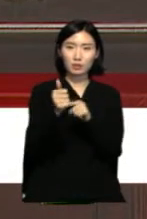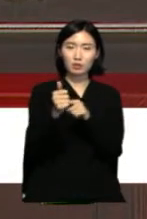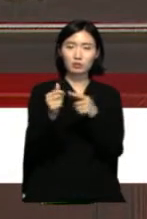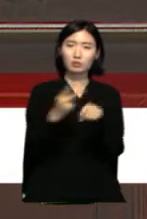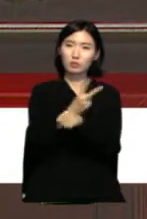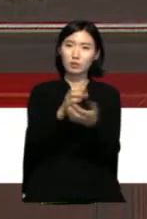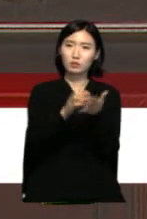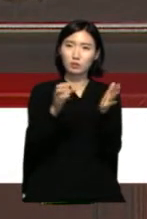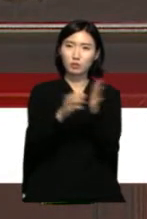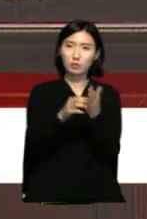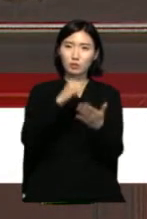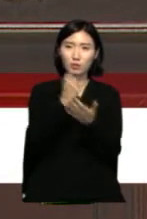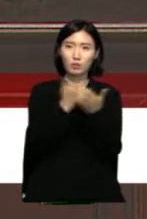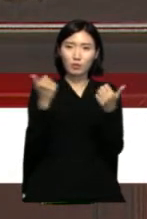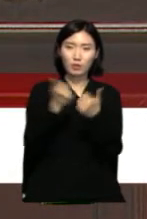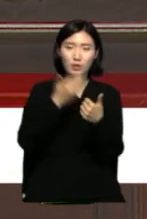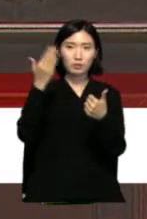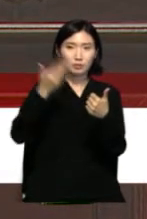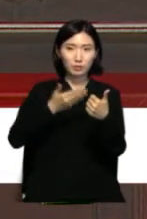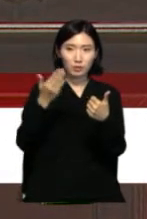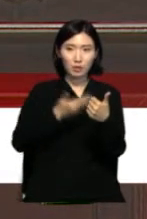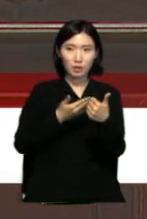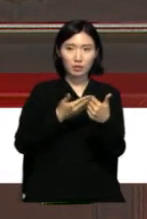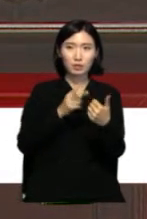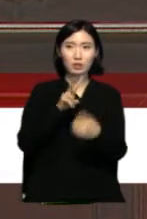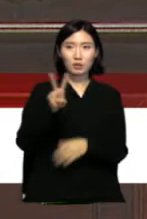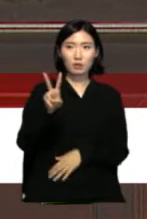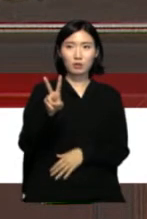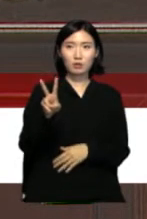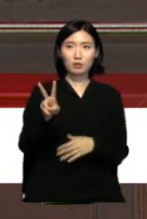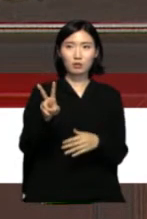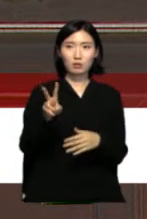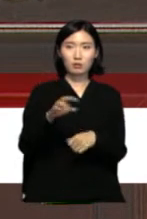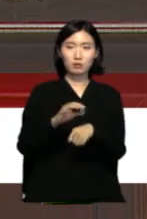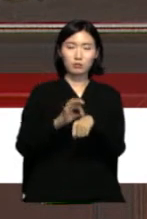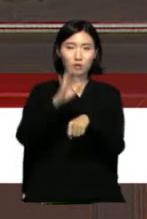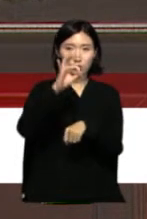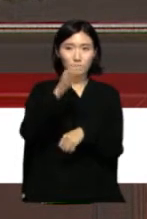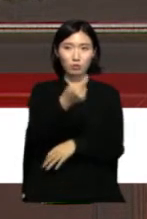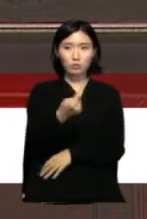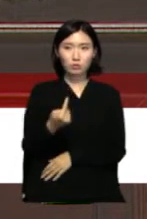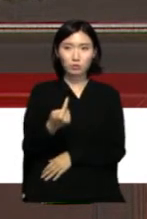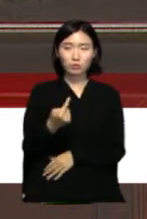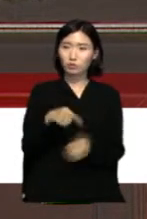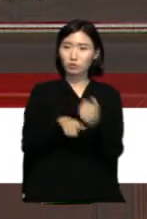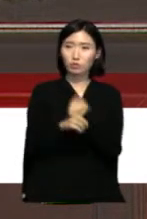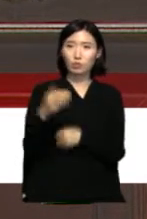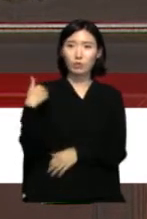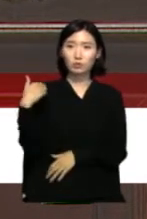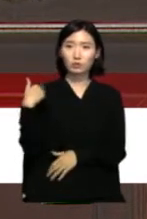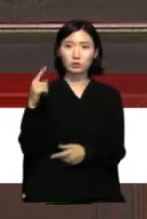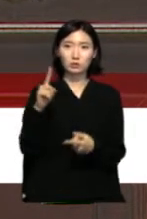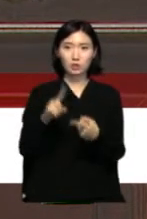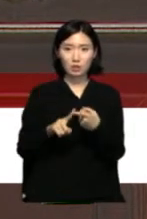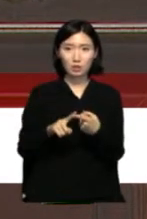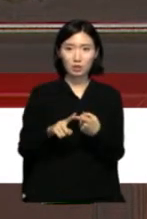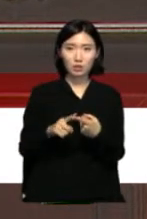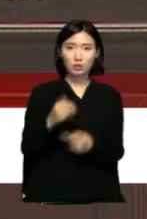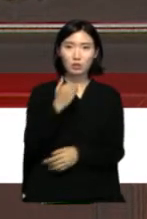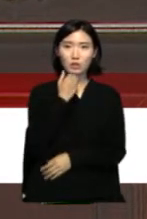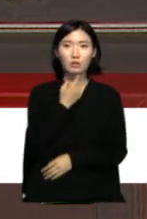정회를 요청하는 바입니다. 그래야만 아침 10시에 와서 명분도 모른 채 기다려야